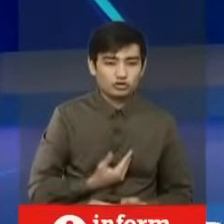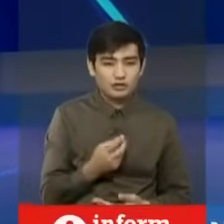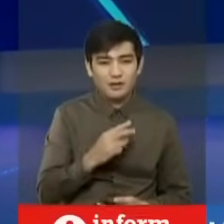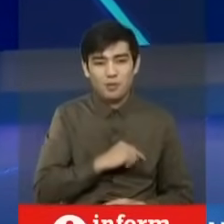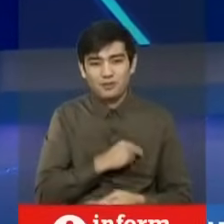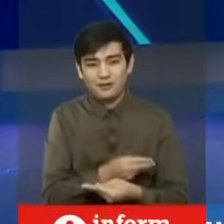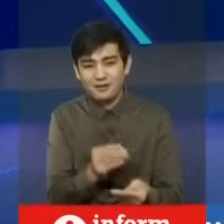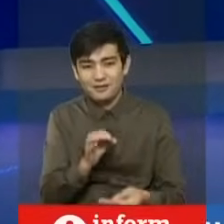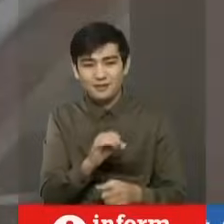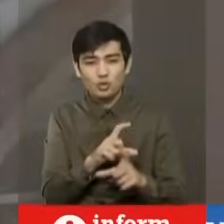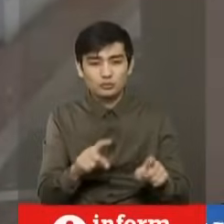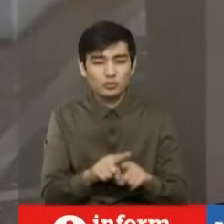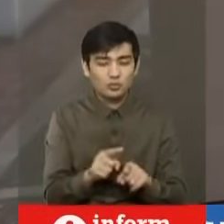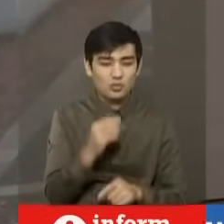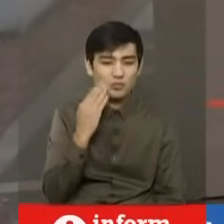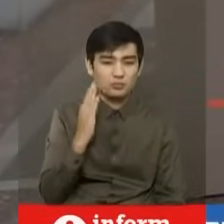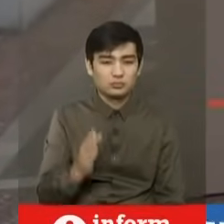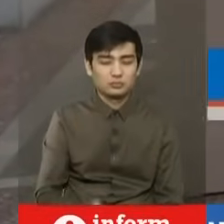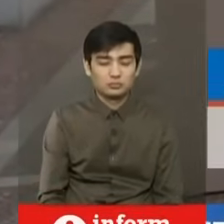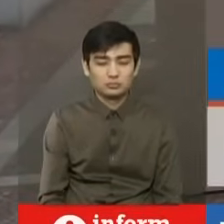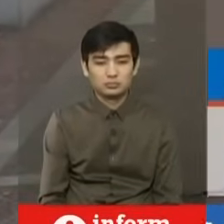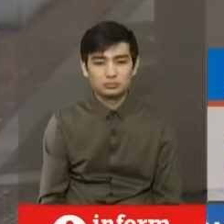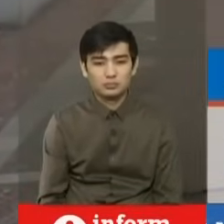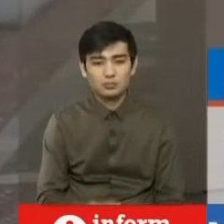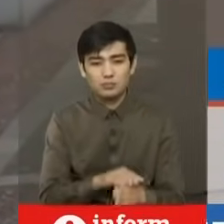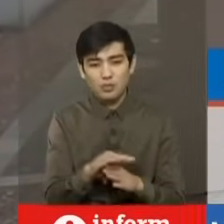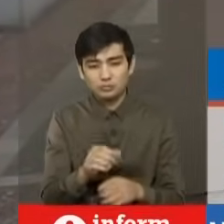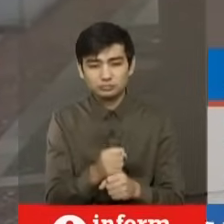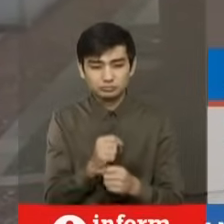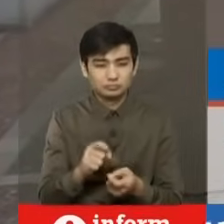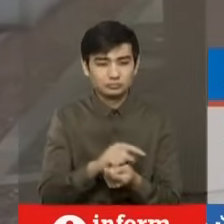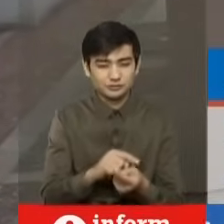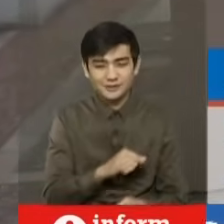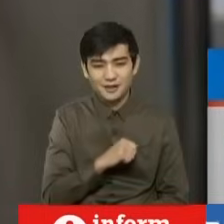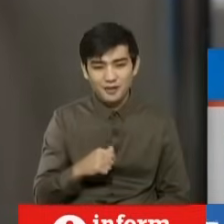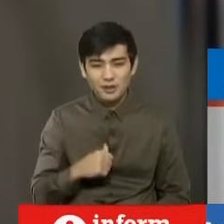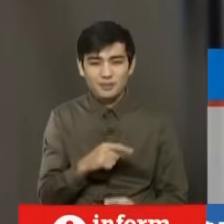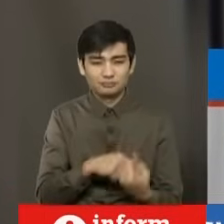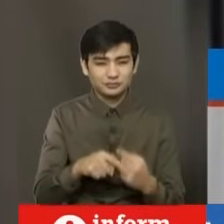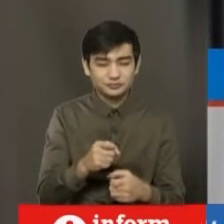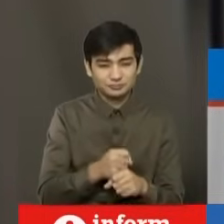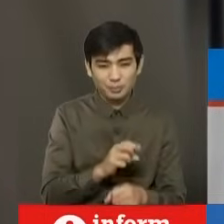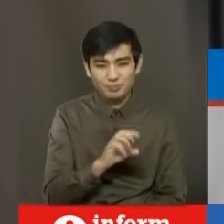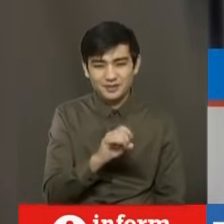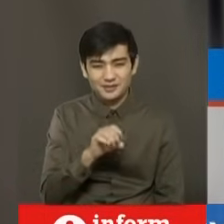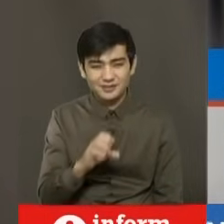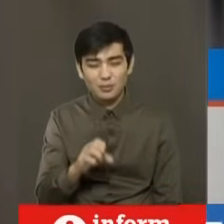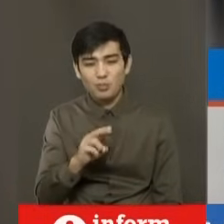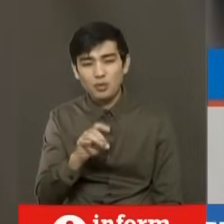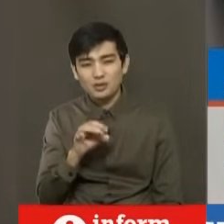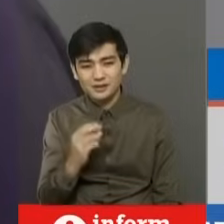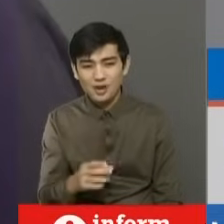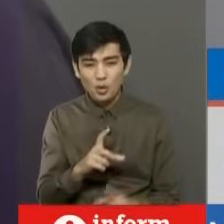и гражданам полностью переработан и сам бизнес-процесс пациентам теперь не нужно